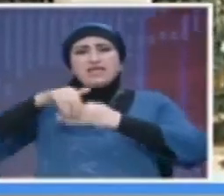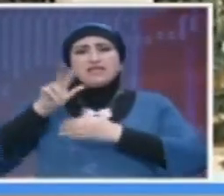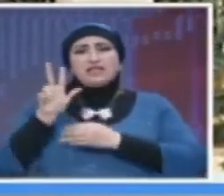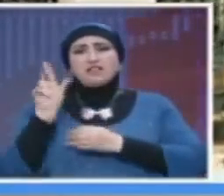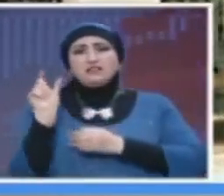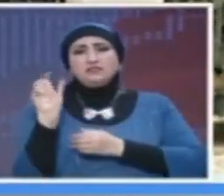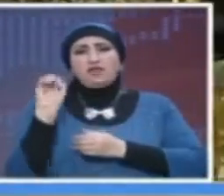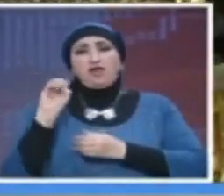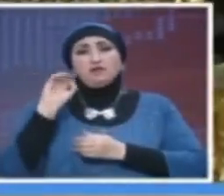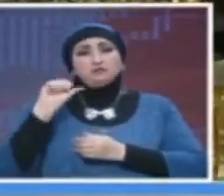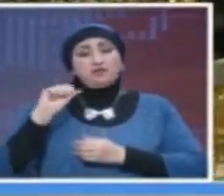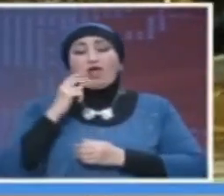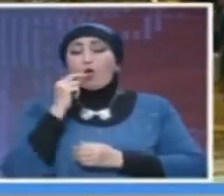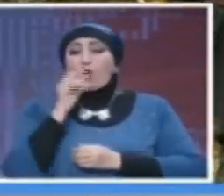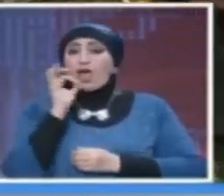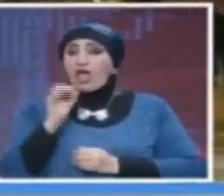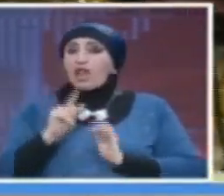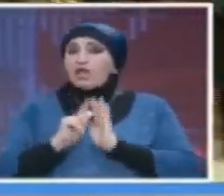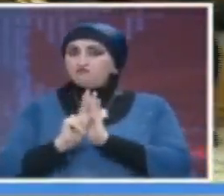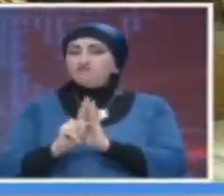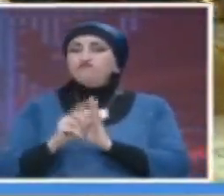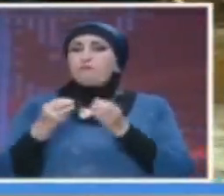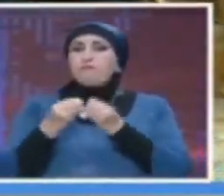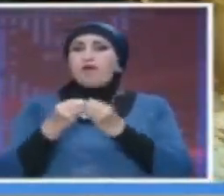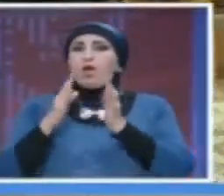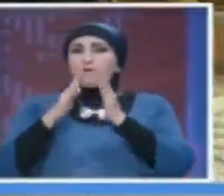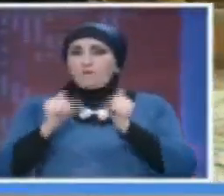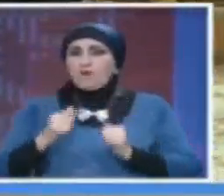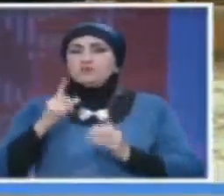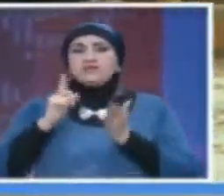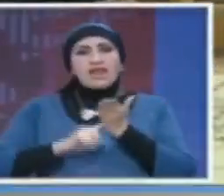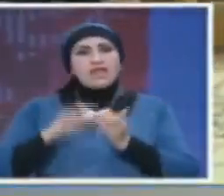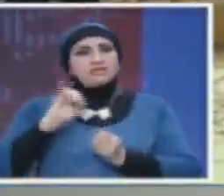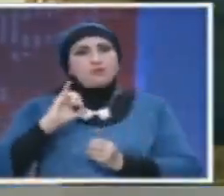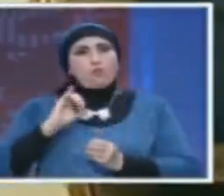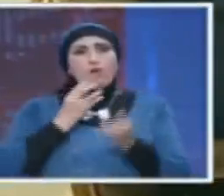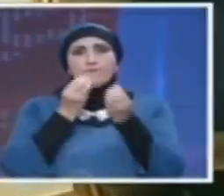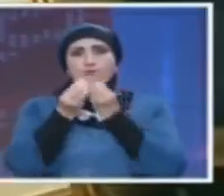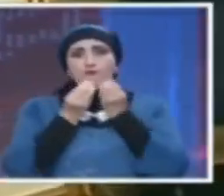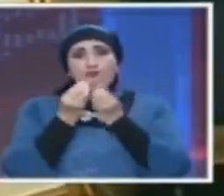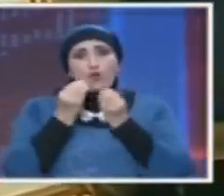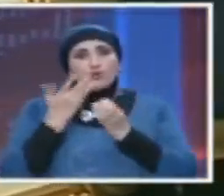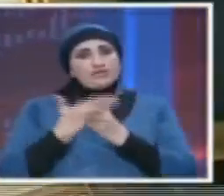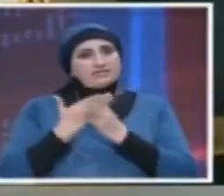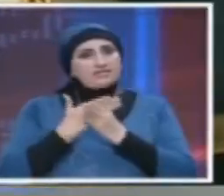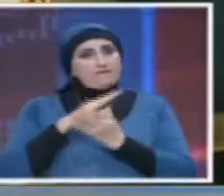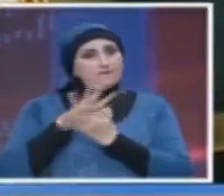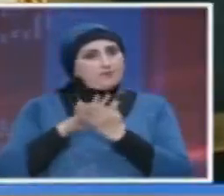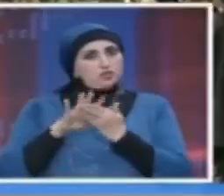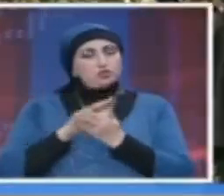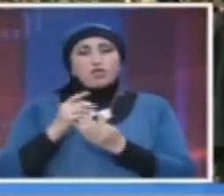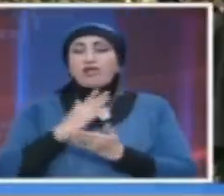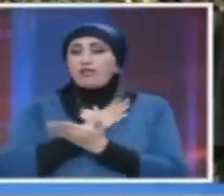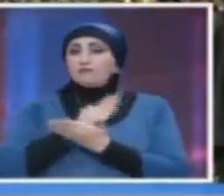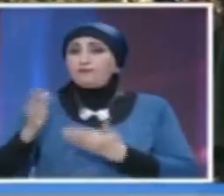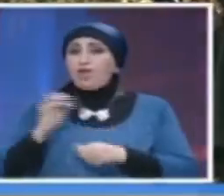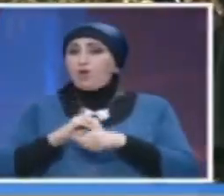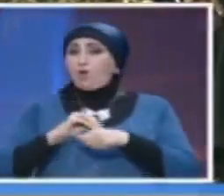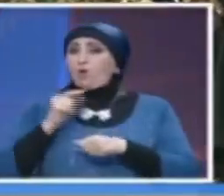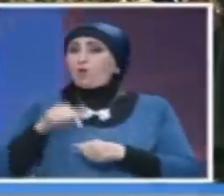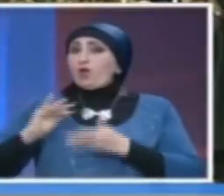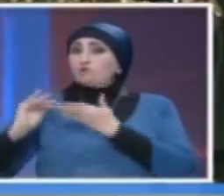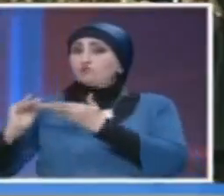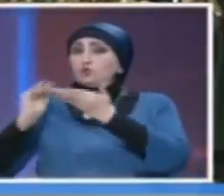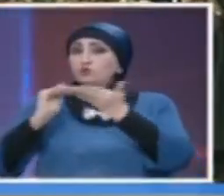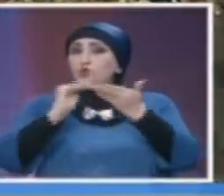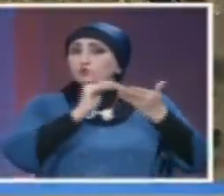رئيس ناميبيا الأسبق على تأييد بلاده لمساعي مصر من خلال المفاوضات لحل تلك القضية على نحو يحقق